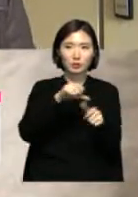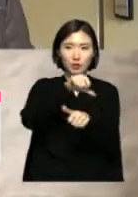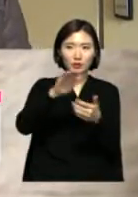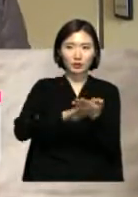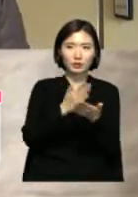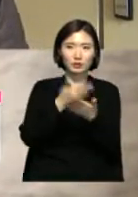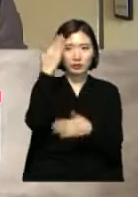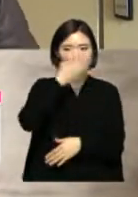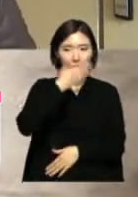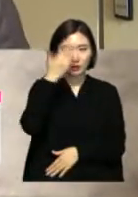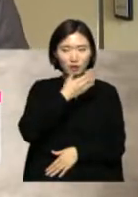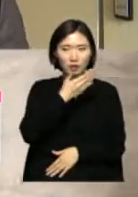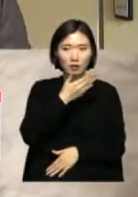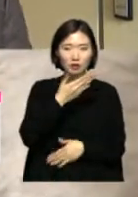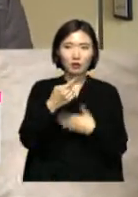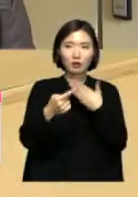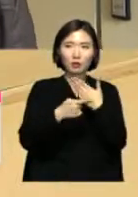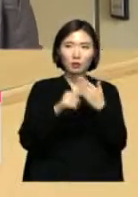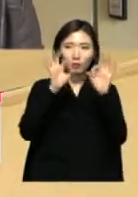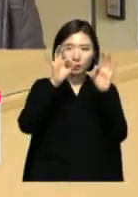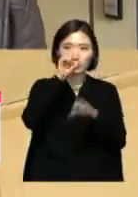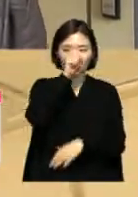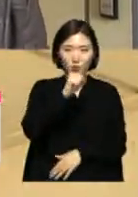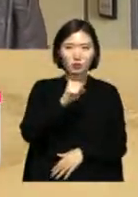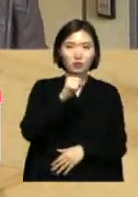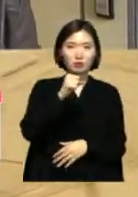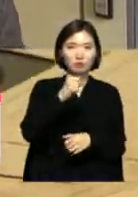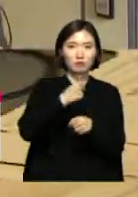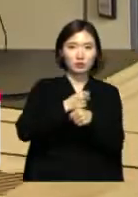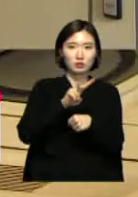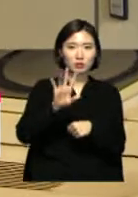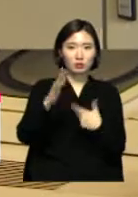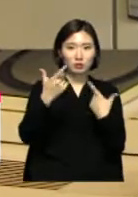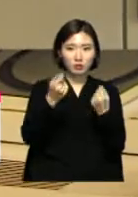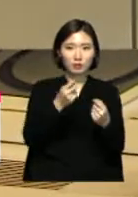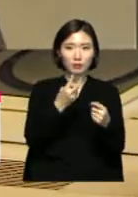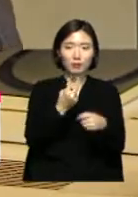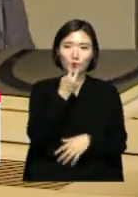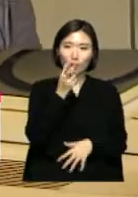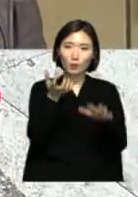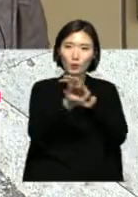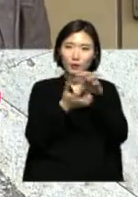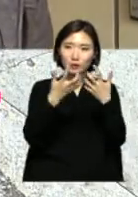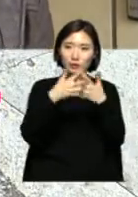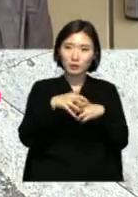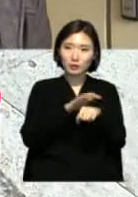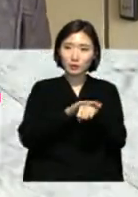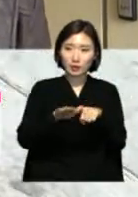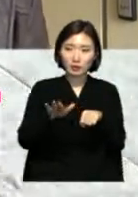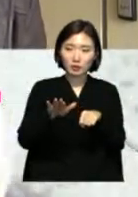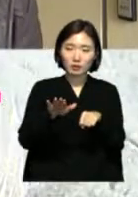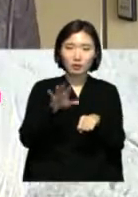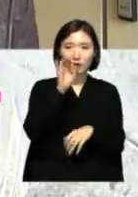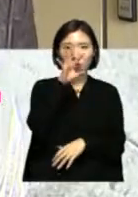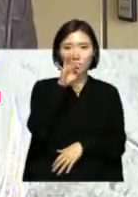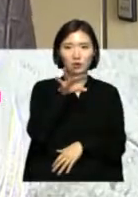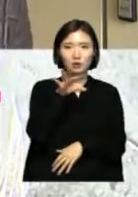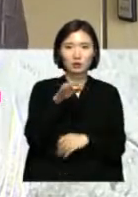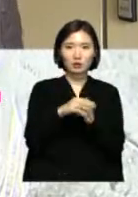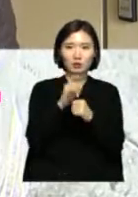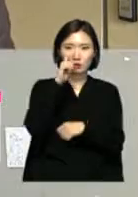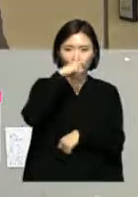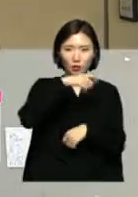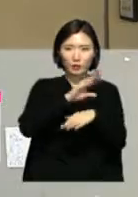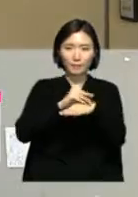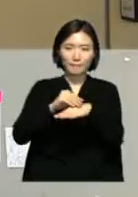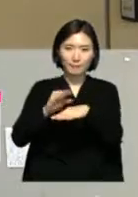해서 미관상 보기 좋게 해주든가 이렇게 해야 될 것 같습니다. 환풍구가 잘 되고 있는가? 아니요, 안 돼요. 이게 지금 이게 찌꺼기가